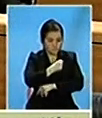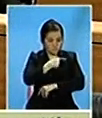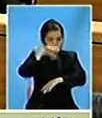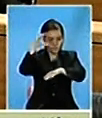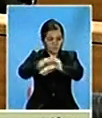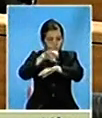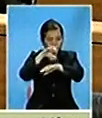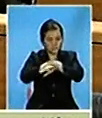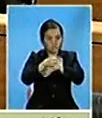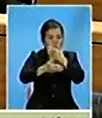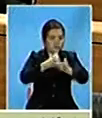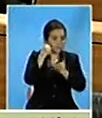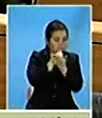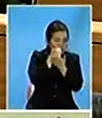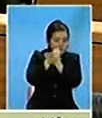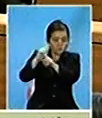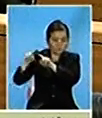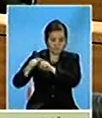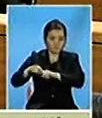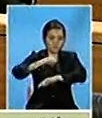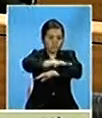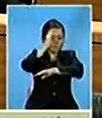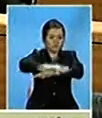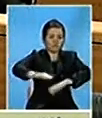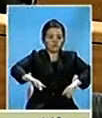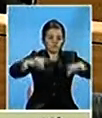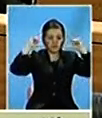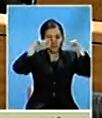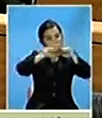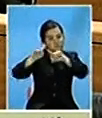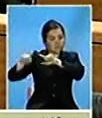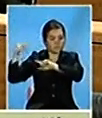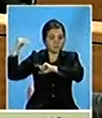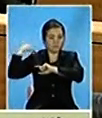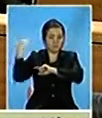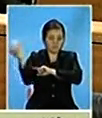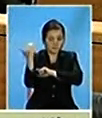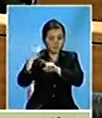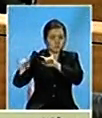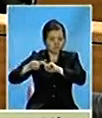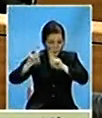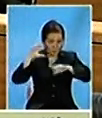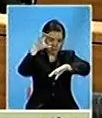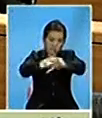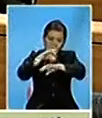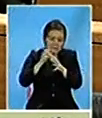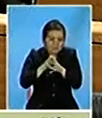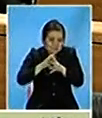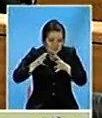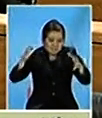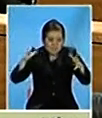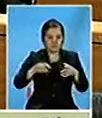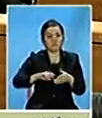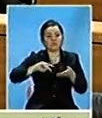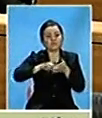ารายใหญ่นะครับปรากฏขึ้นหน้าหนึ่งหนังสือพิมพ์รวมทั้งข่าวออกโทรทัศน์โดยตลอดแต่ปราบอย่างไรก็ไม่หมดเพราะการปราบเป็นเพียงการจัด